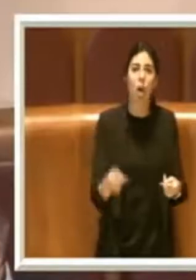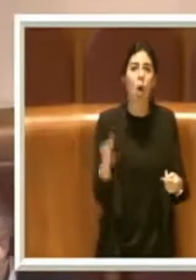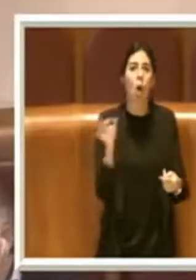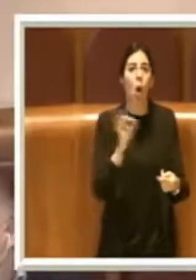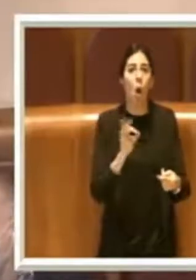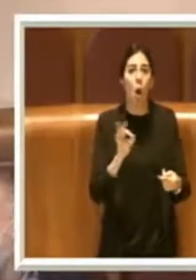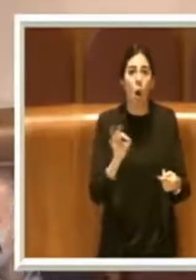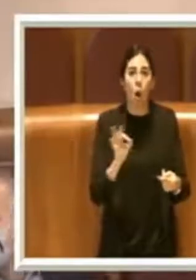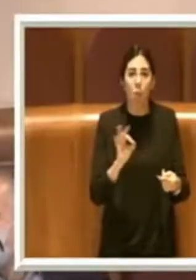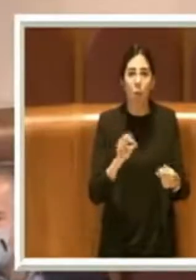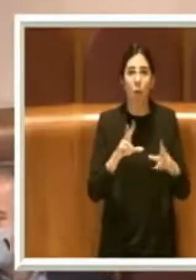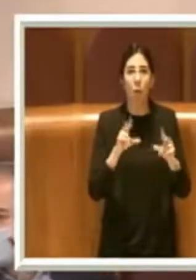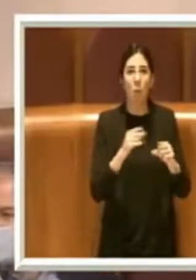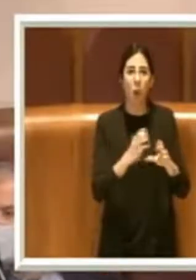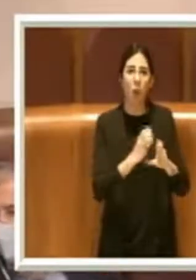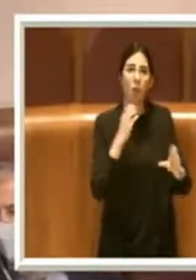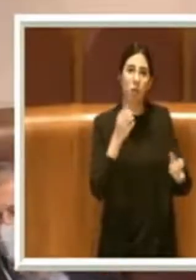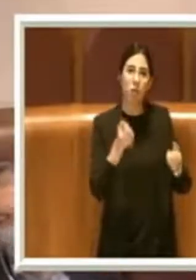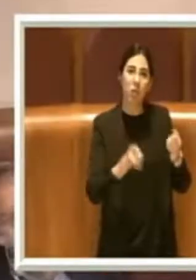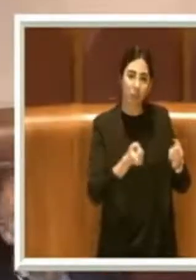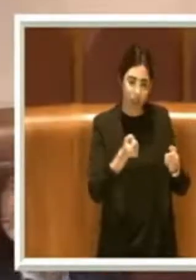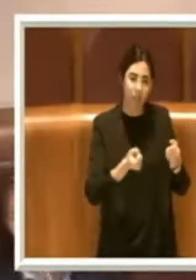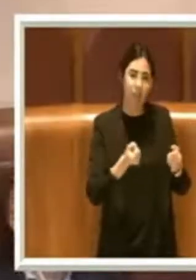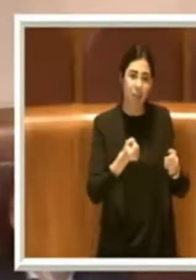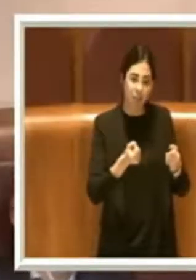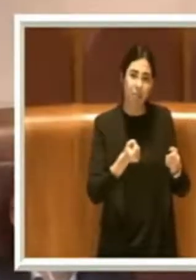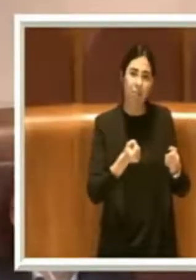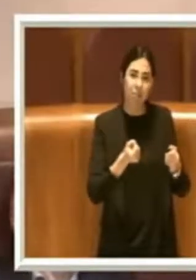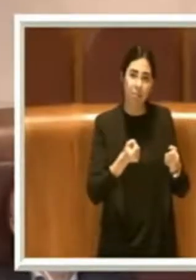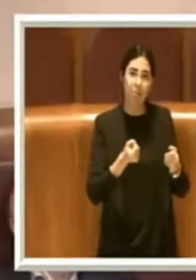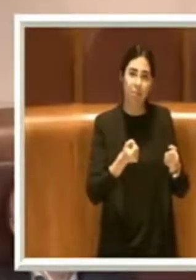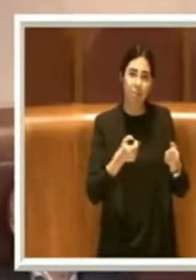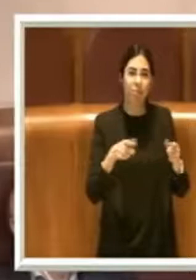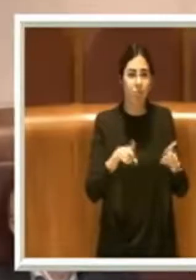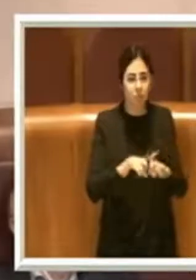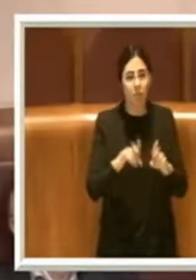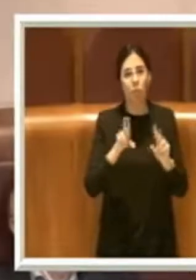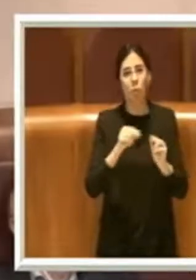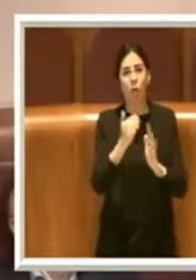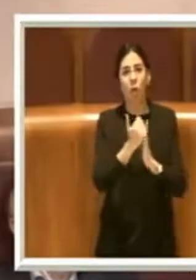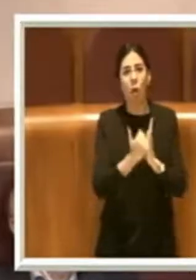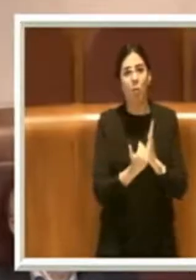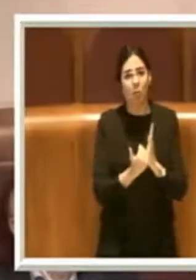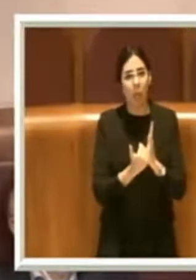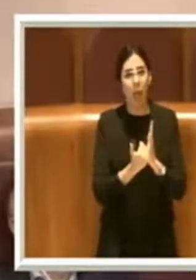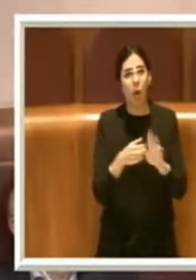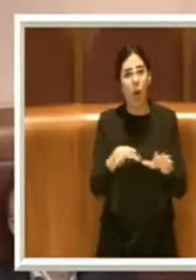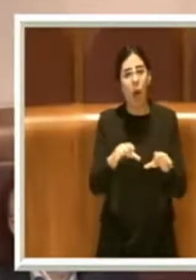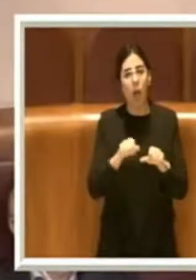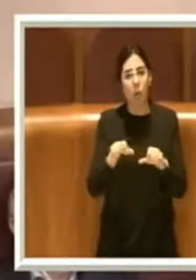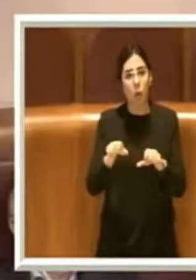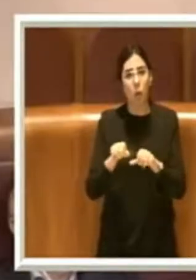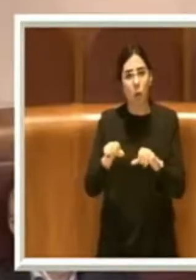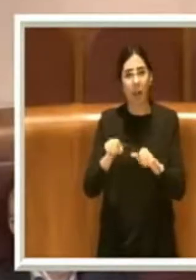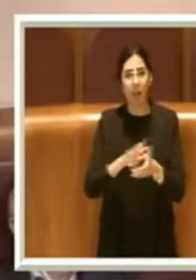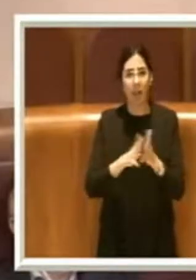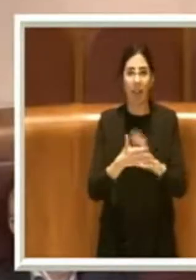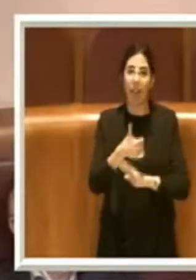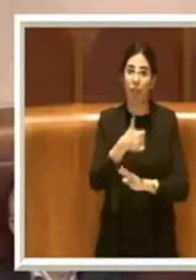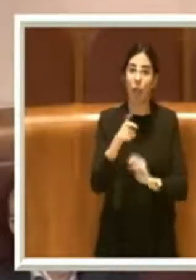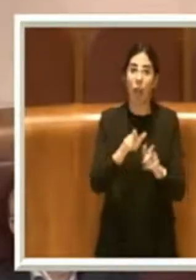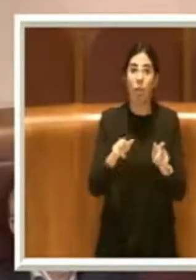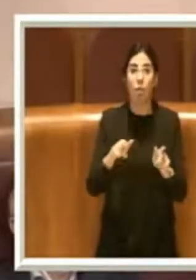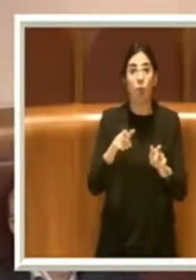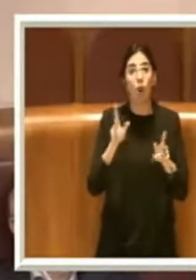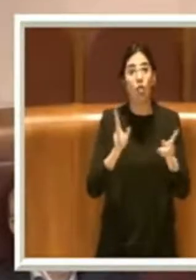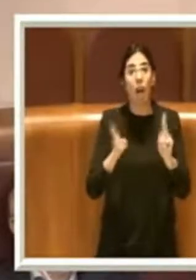i nuovi van e come anche il nuovo piano assunzionale, che ha coinvolto l'assunzione di 100 giardinieri, che sembra